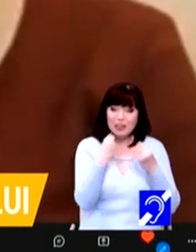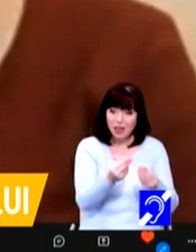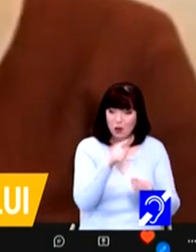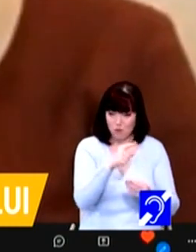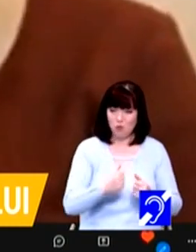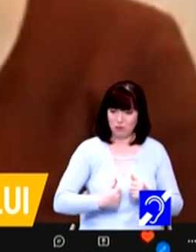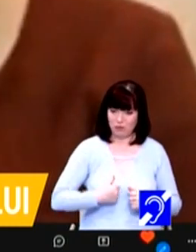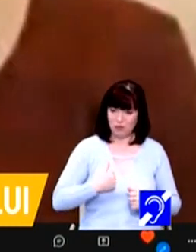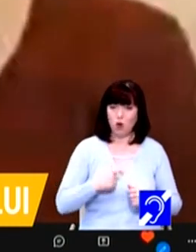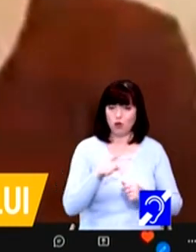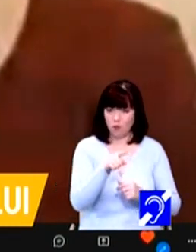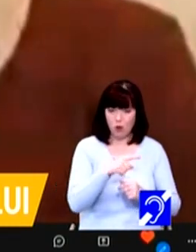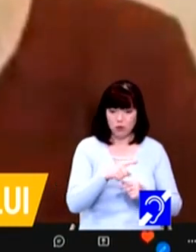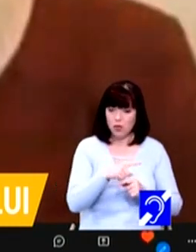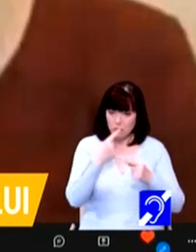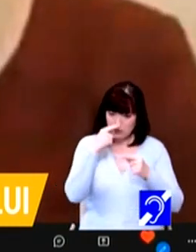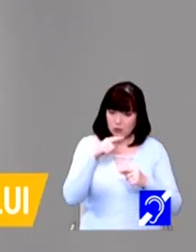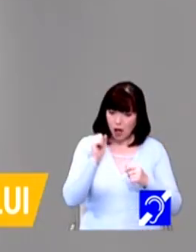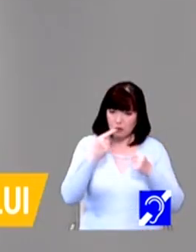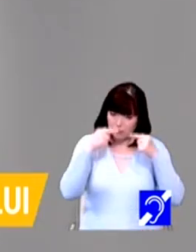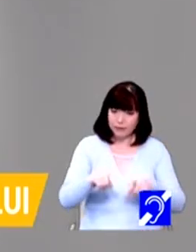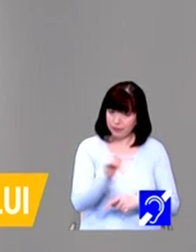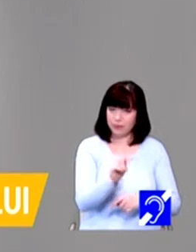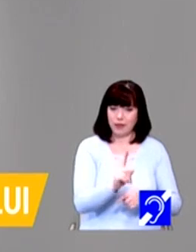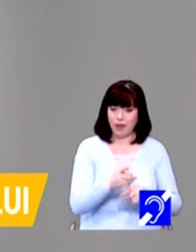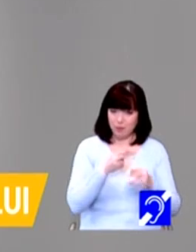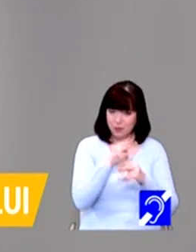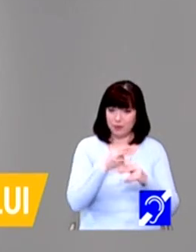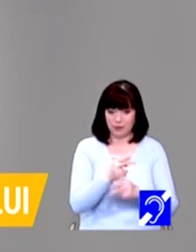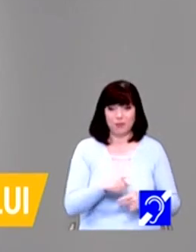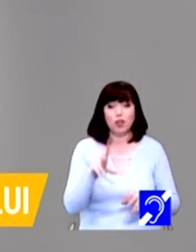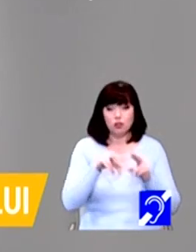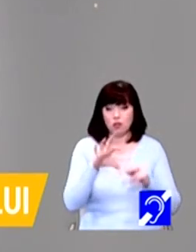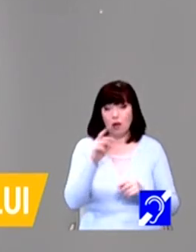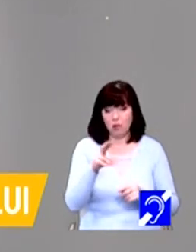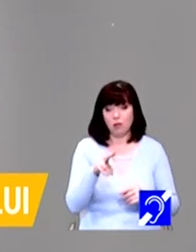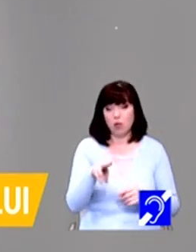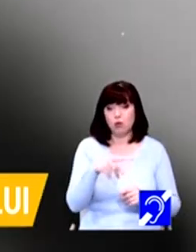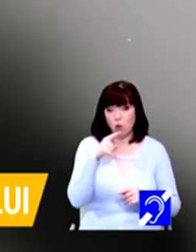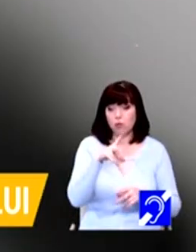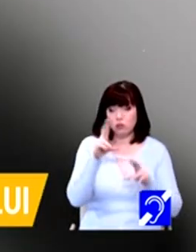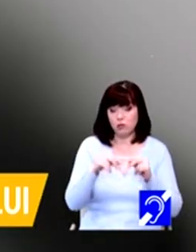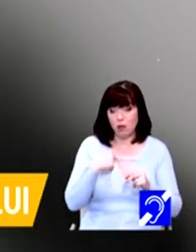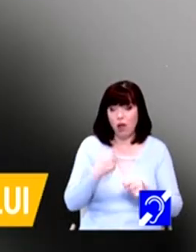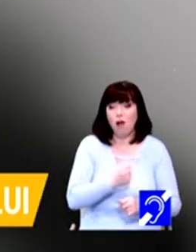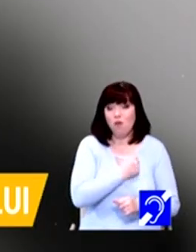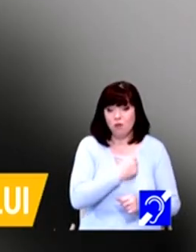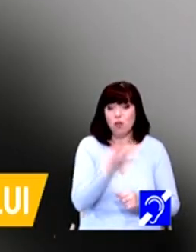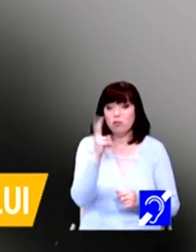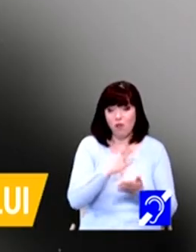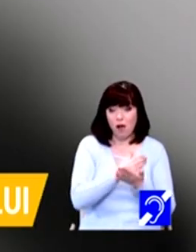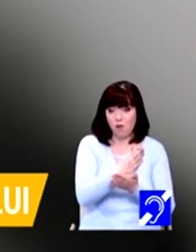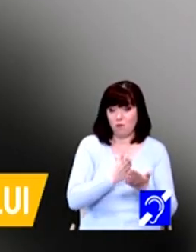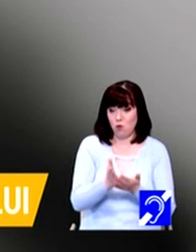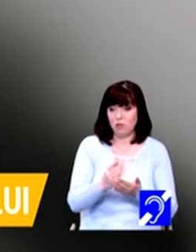rușine, să se prindea, să meargă înainte. Petru Gogu s-a declarat un soldat care luptă pe două fronturi și își dorește